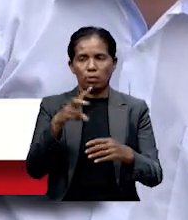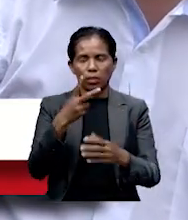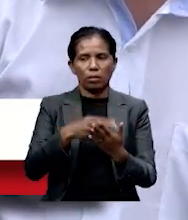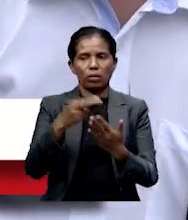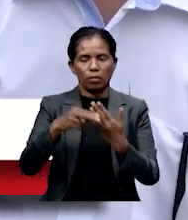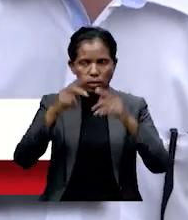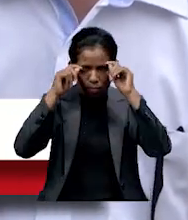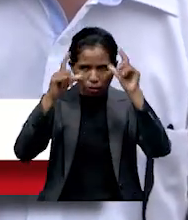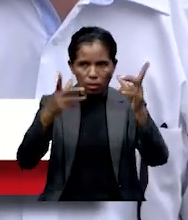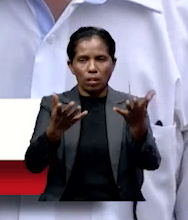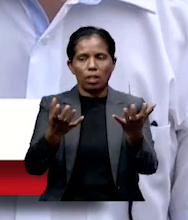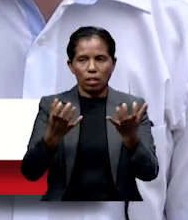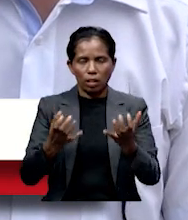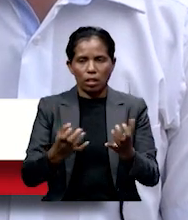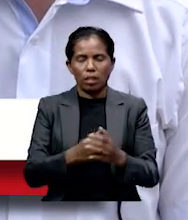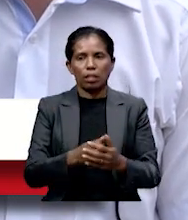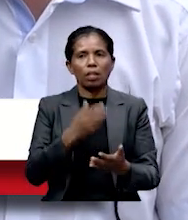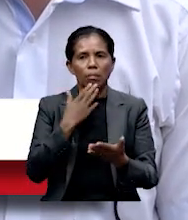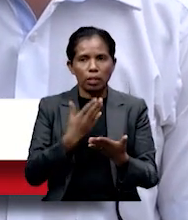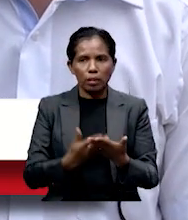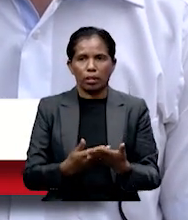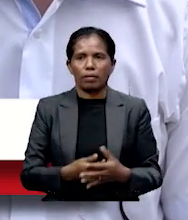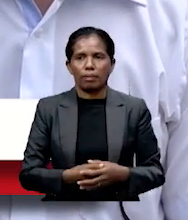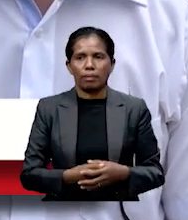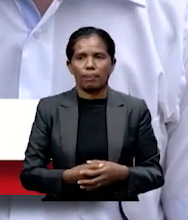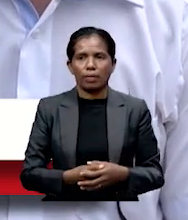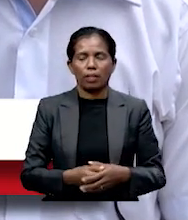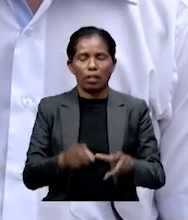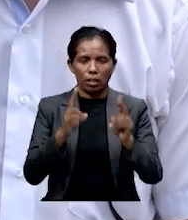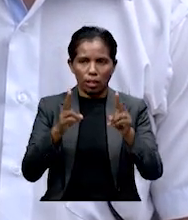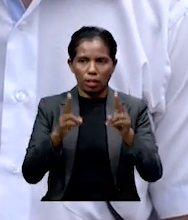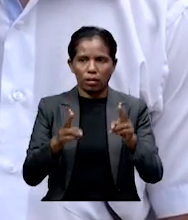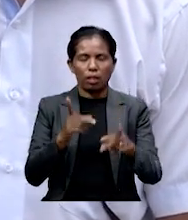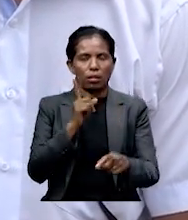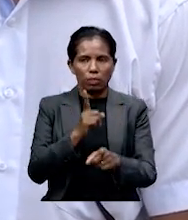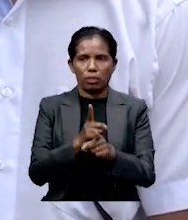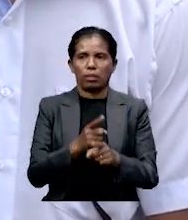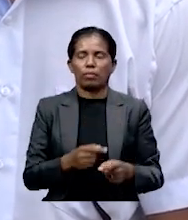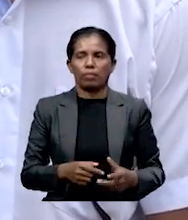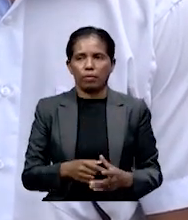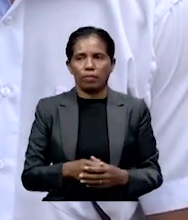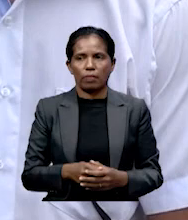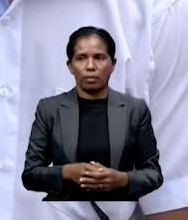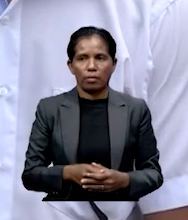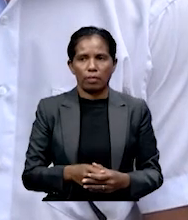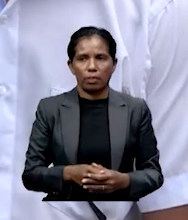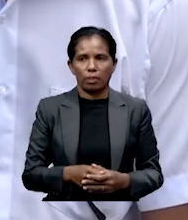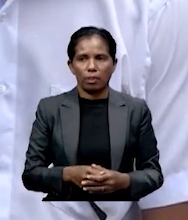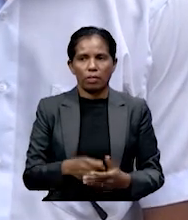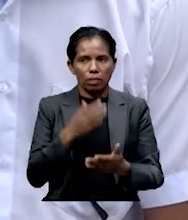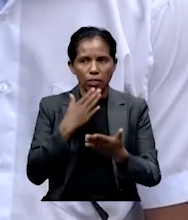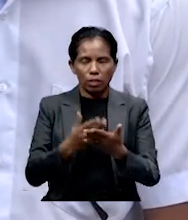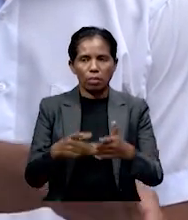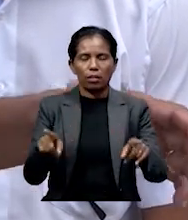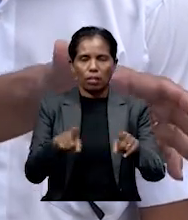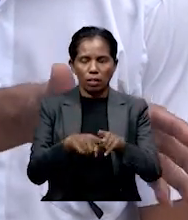Leste tomak, hakarak obra ne ho kualidade. La laismes lolos, ela? Kazer kualidade maka saya sitena